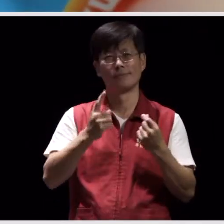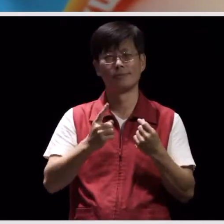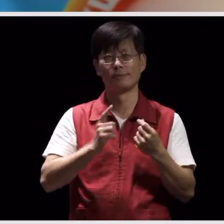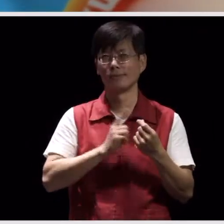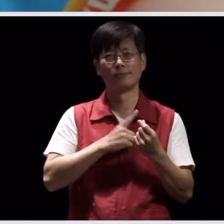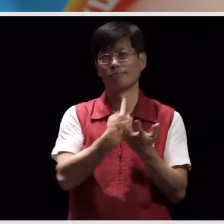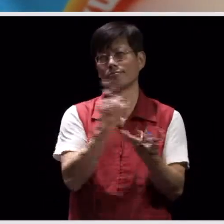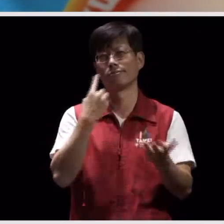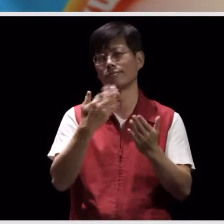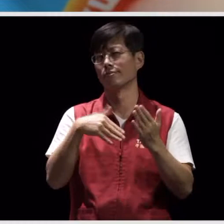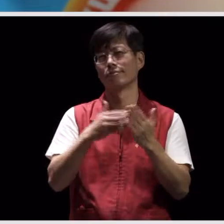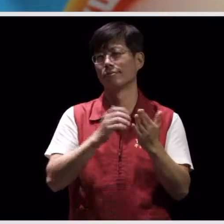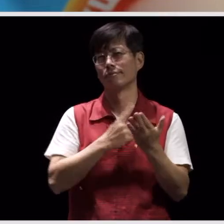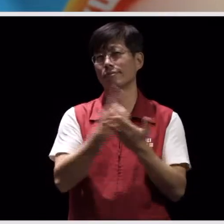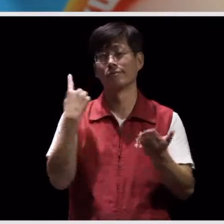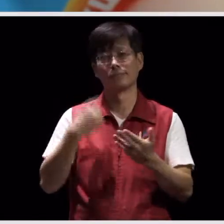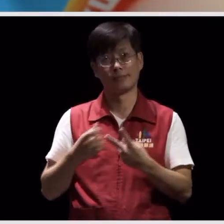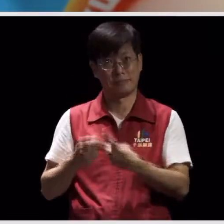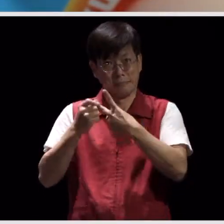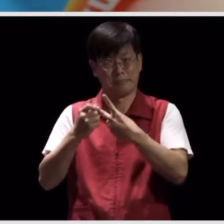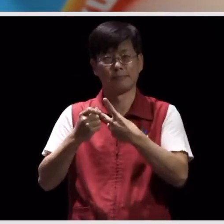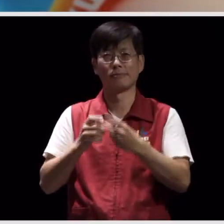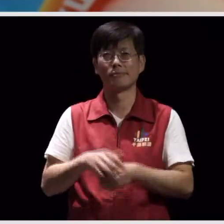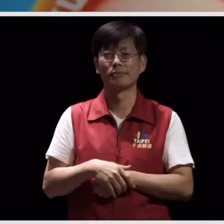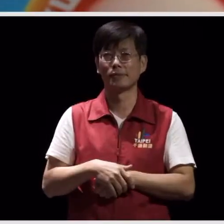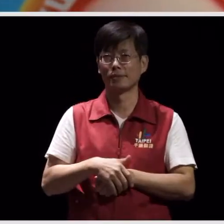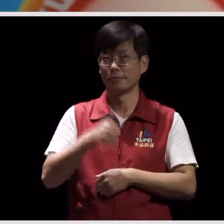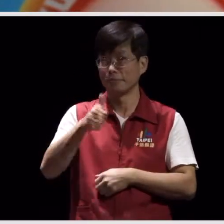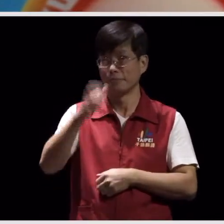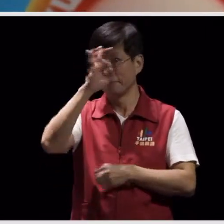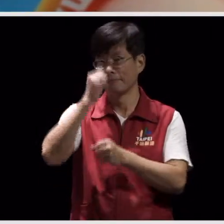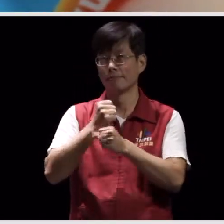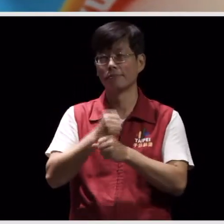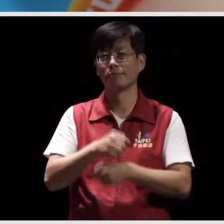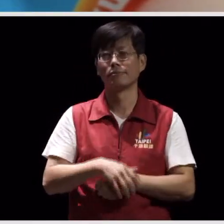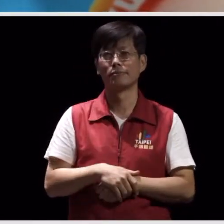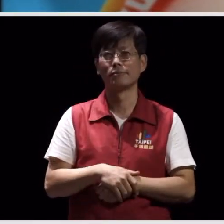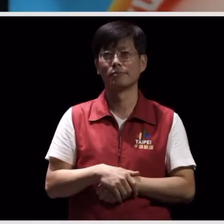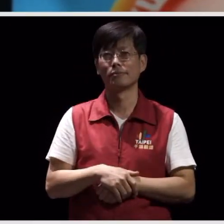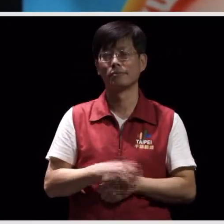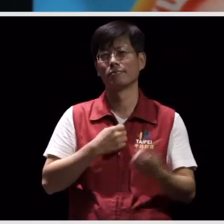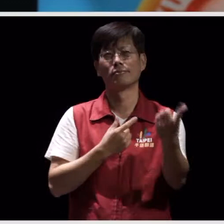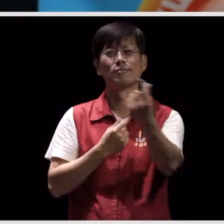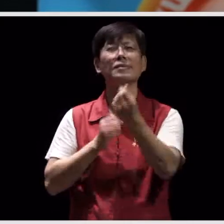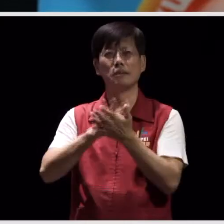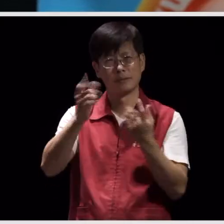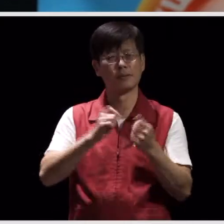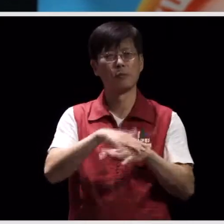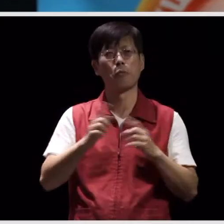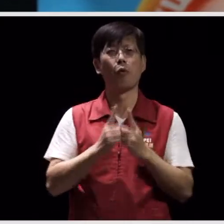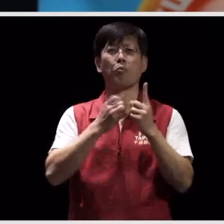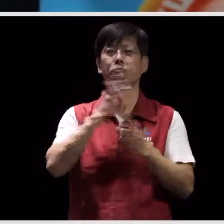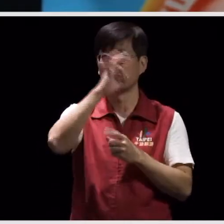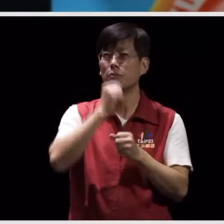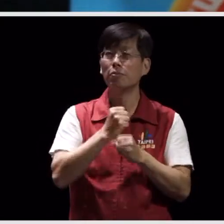来就离开学校了。开启他人生第二个阶段，他去了工作，然后以后大家都一样，我们以后都会面临工作。好，